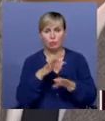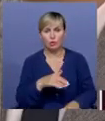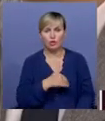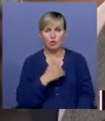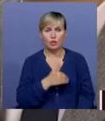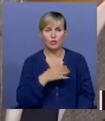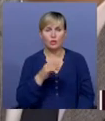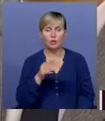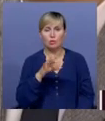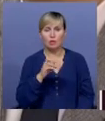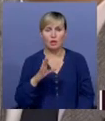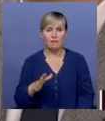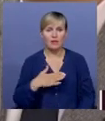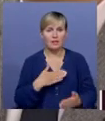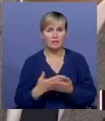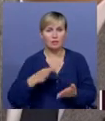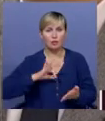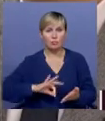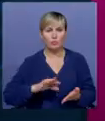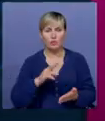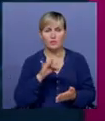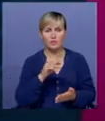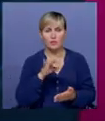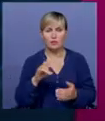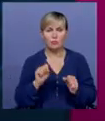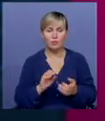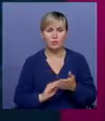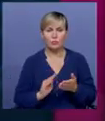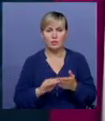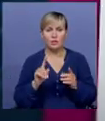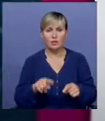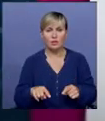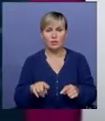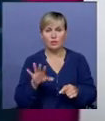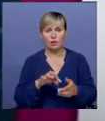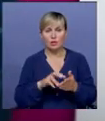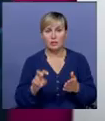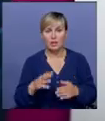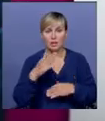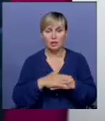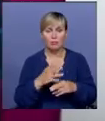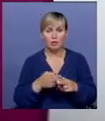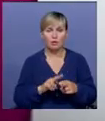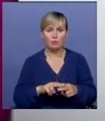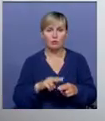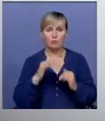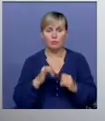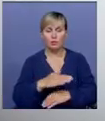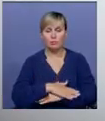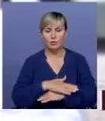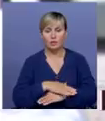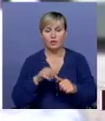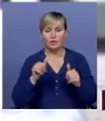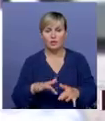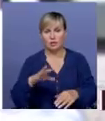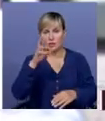желающий. Кстати, Касым-Жомарт Токаев активный пользователь Твиттера, где он может написать даже об отставке Акима, который провинился. Особо запомнилось решение